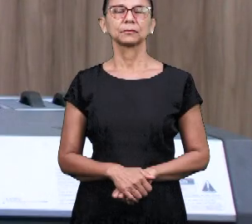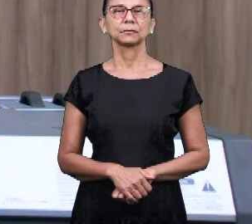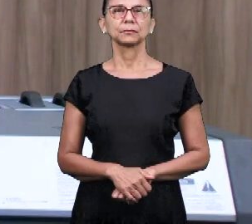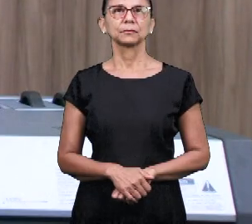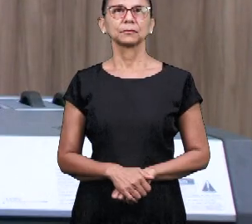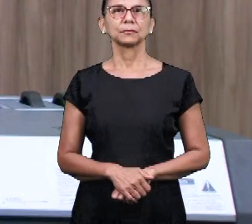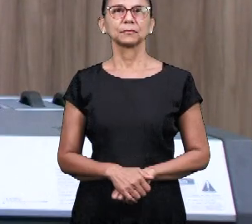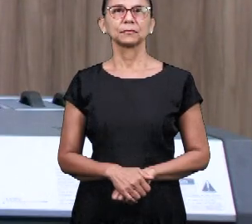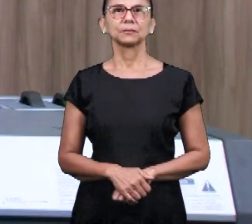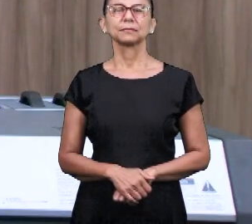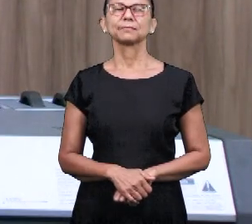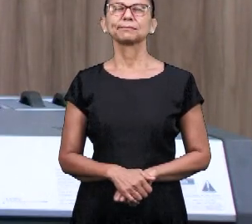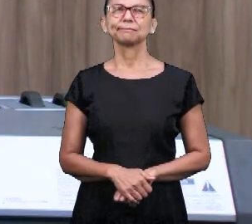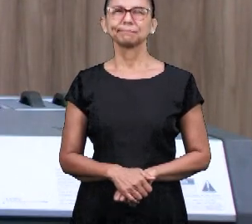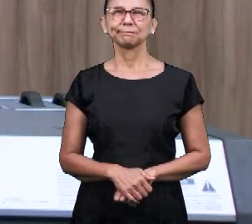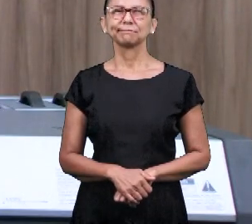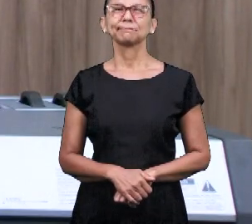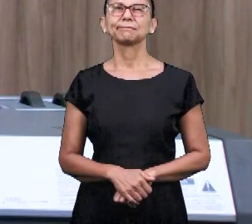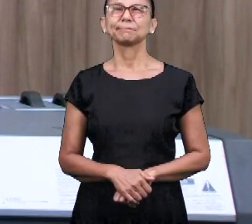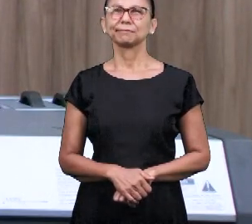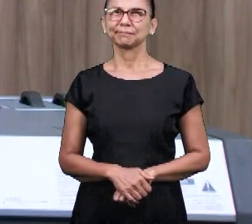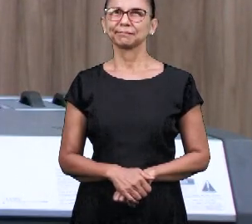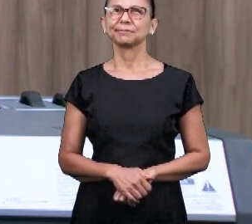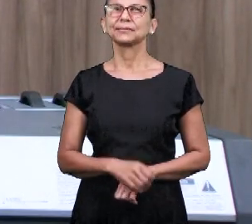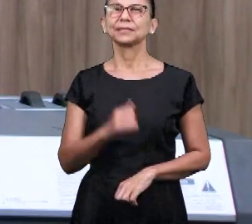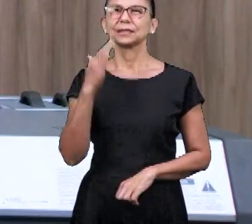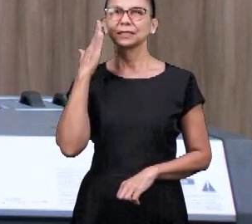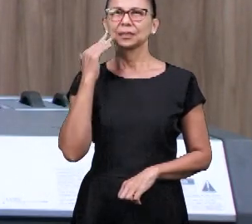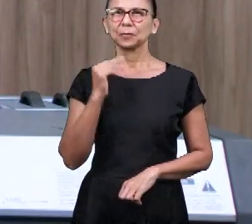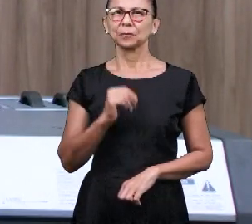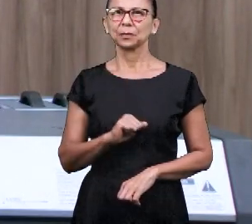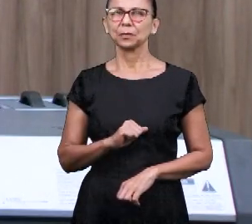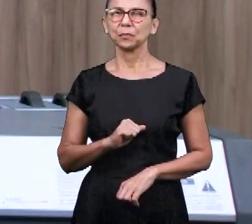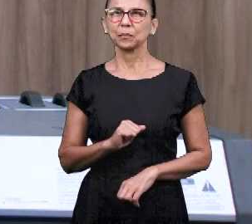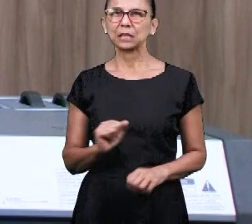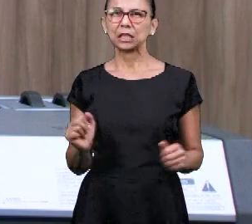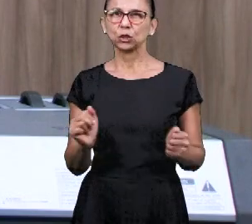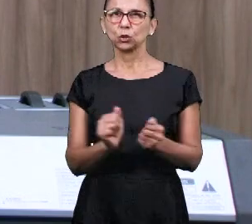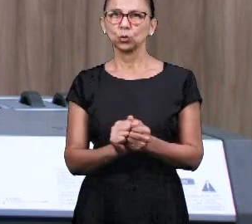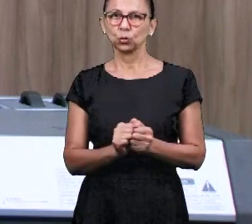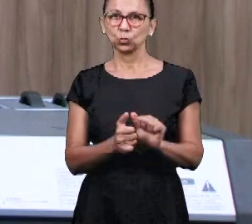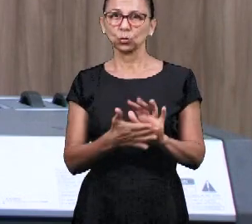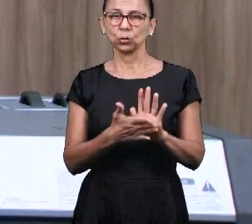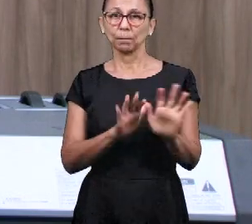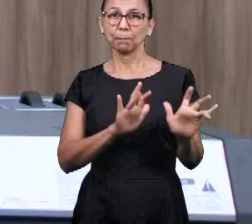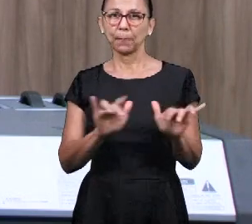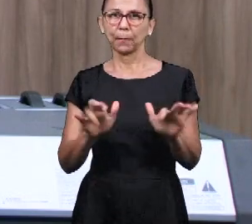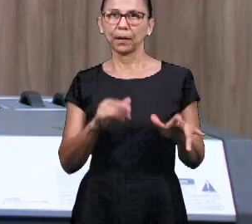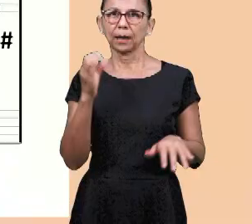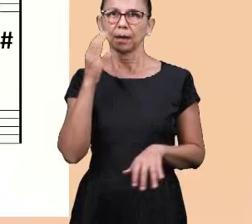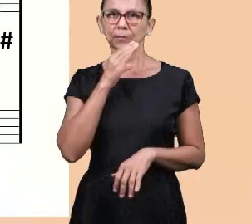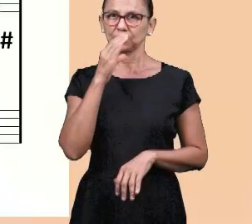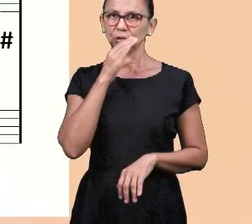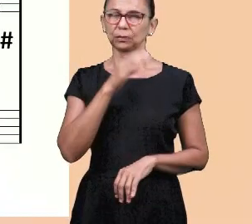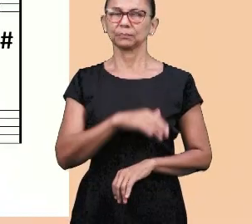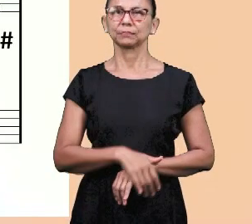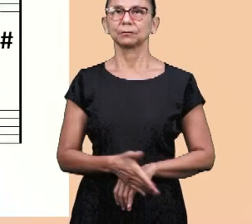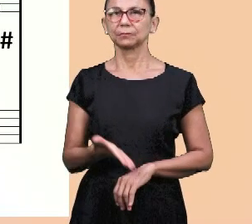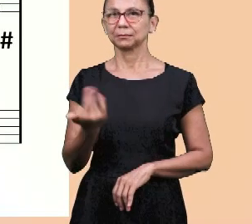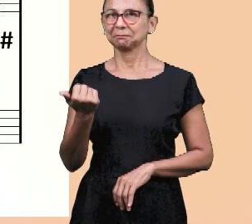Mais nous savons qu'afin de jouer avec la louange, on doit faire plus rapidement. Nous allons faire.